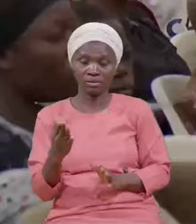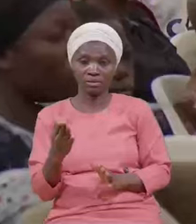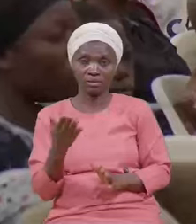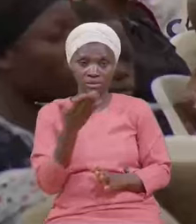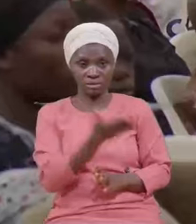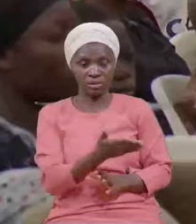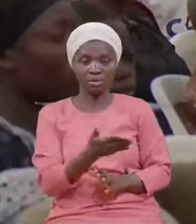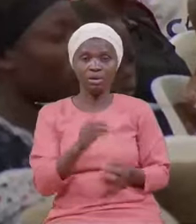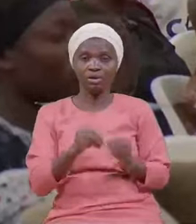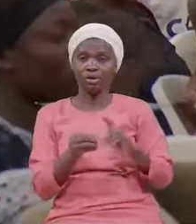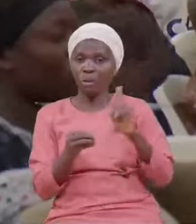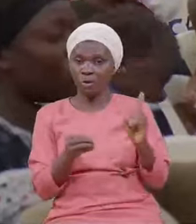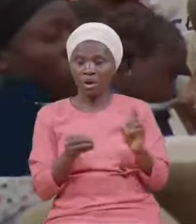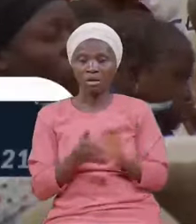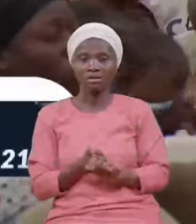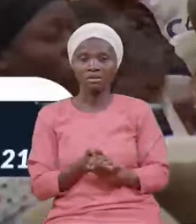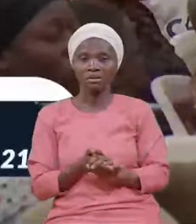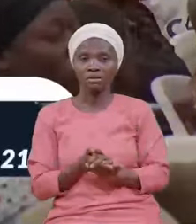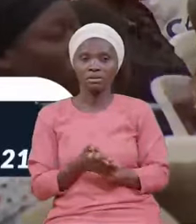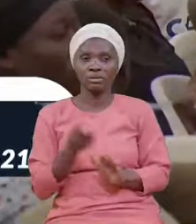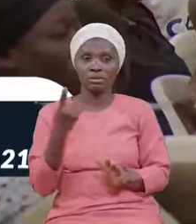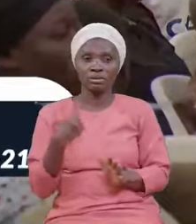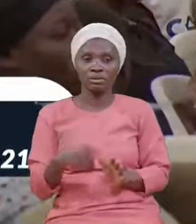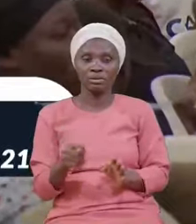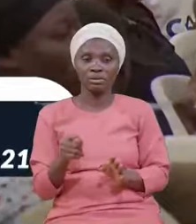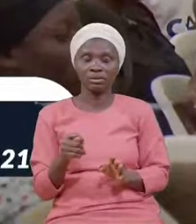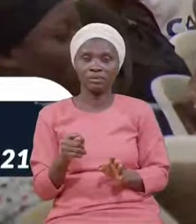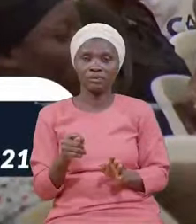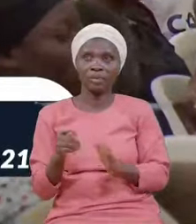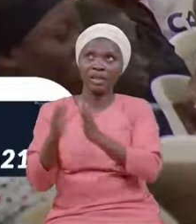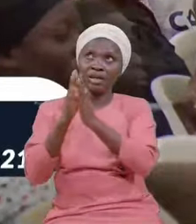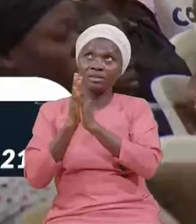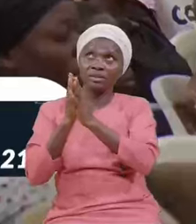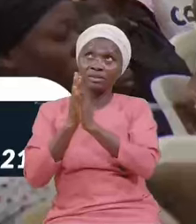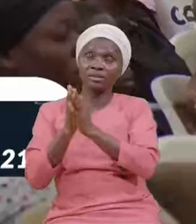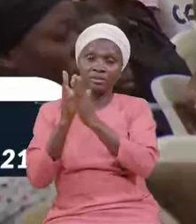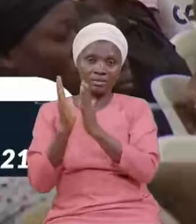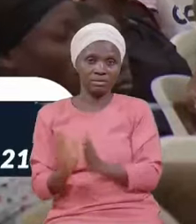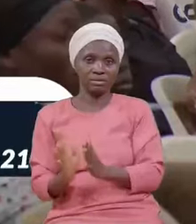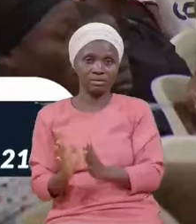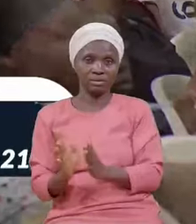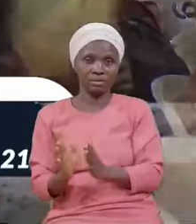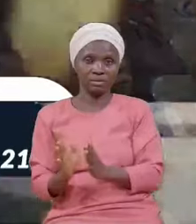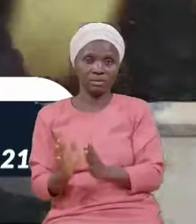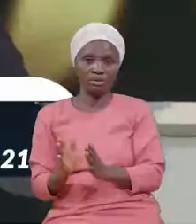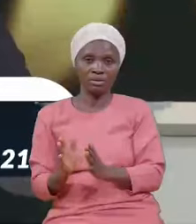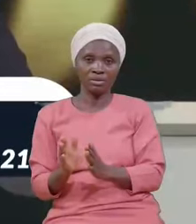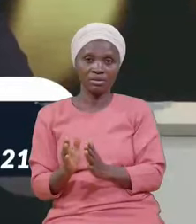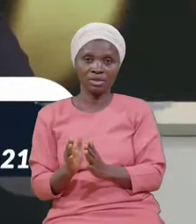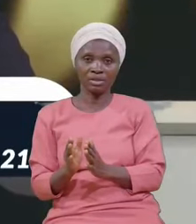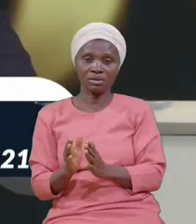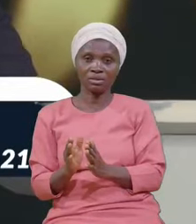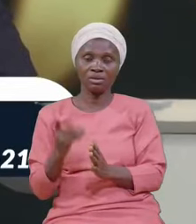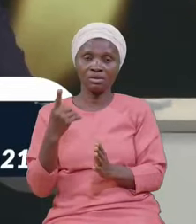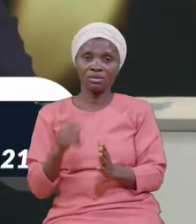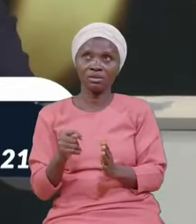l'intercesseur pour notre fermeté et notre sécurité. Il intercède pour nous, pour que,